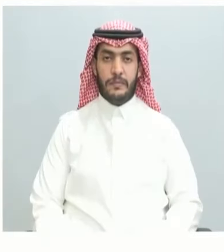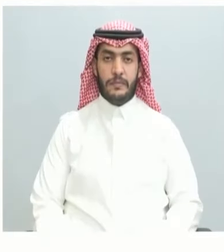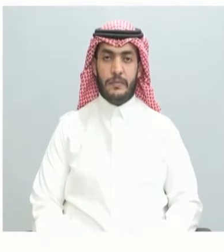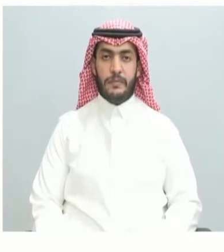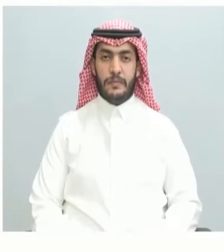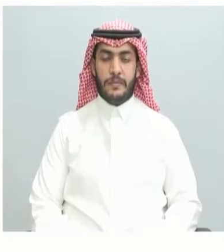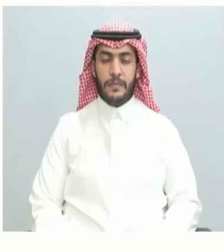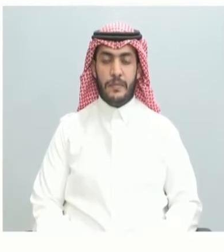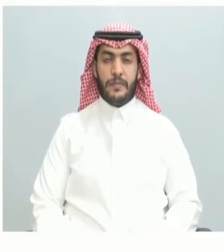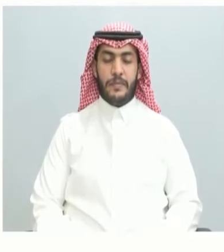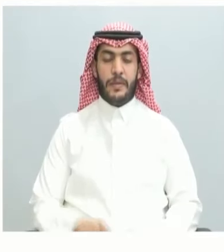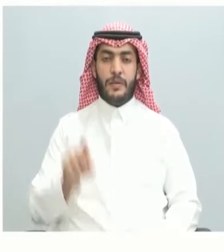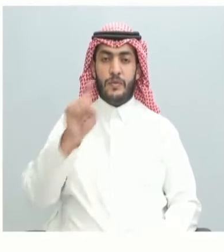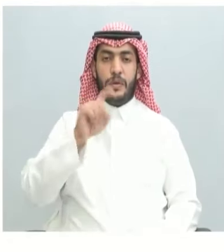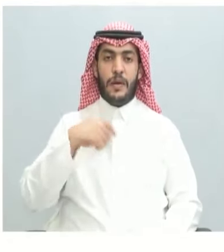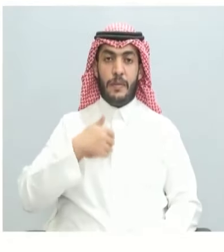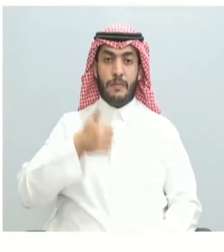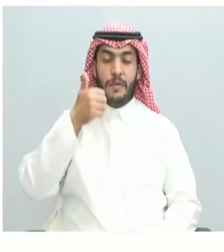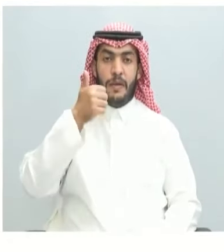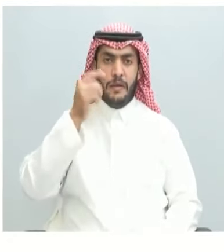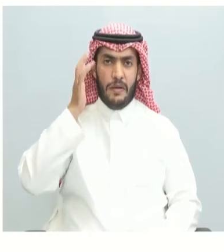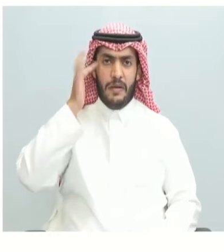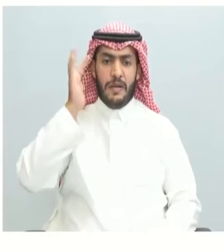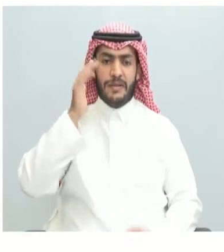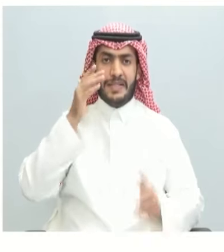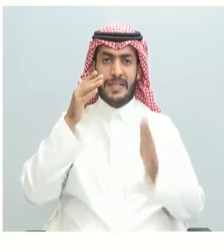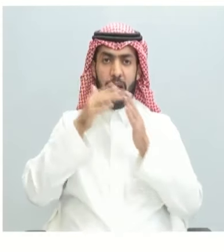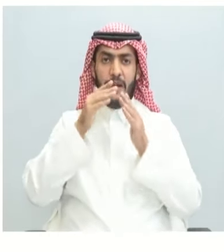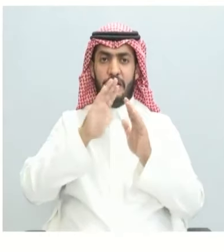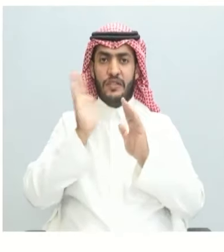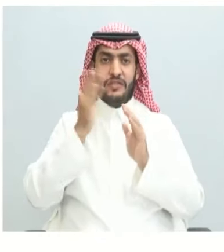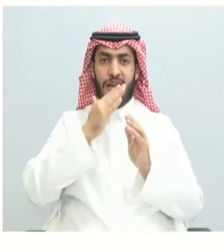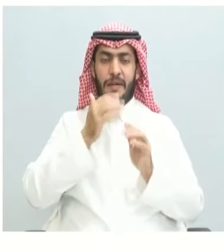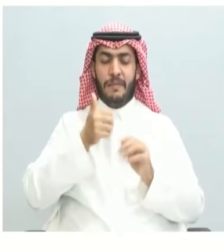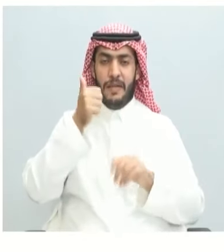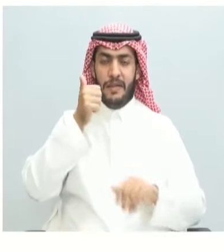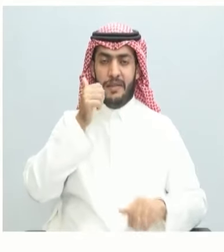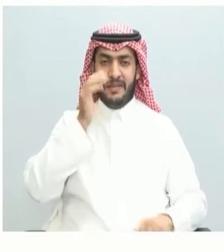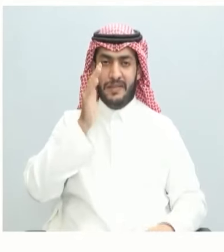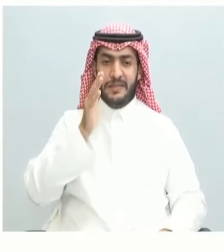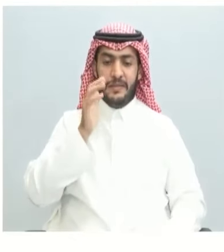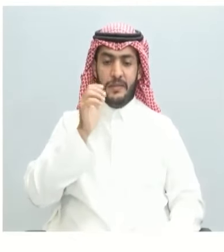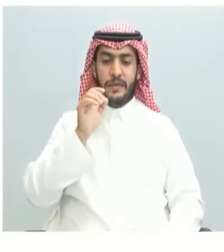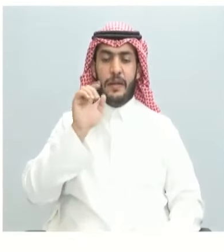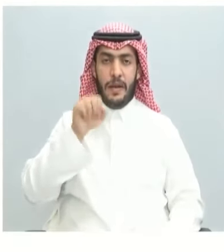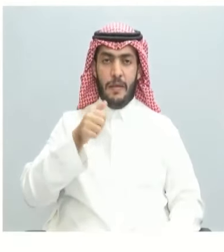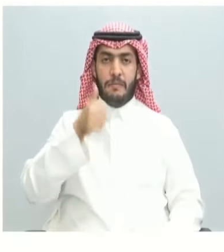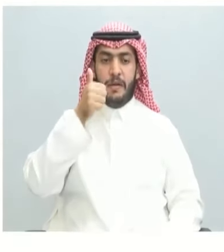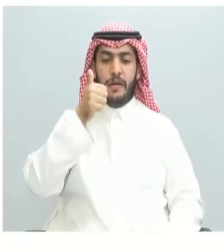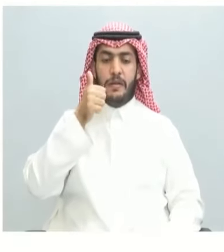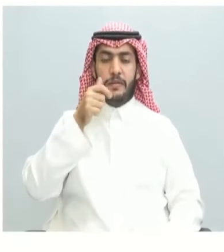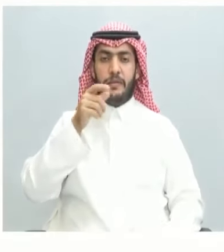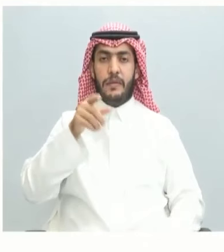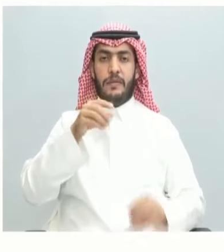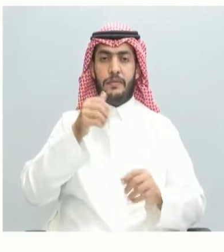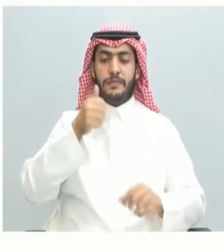الشاشه طيب سؤال هل نستطيع تحكم بزاويه تغيير الاتجاه نعم احسنتم نستطيع ان